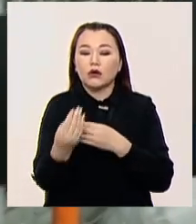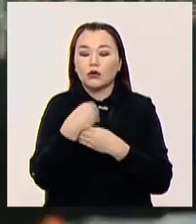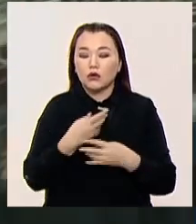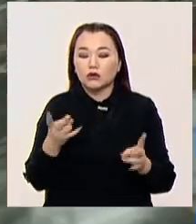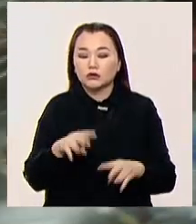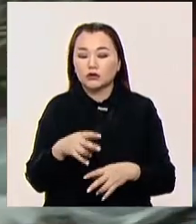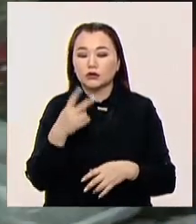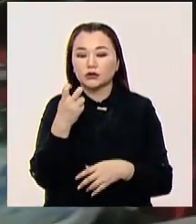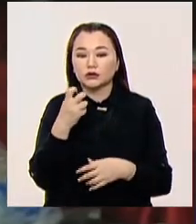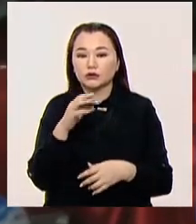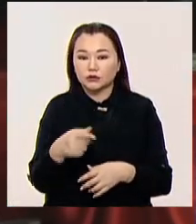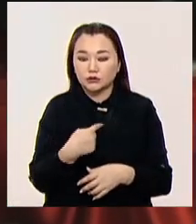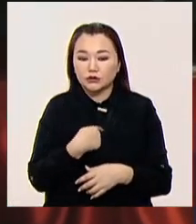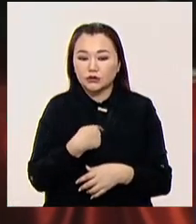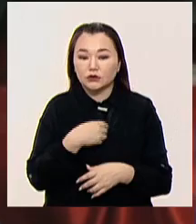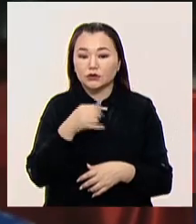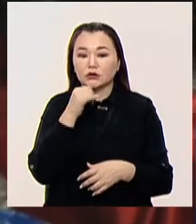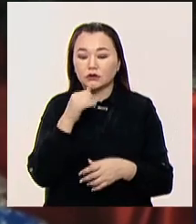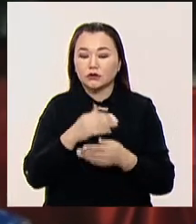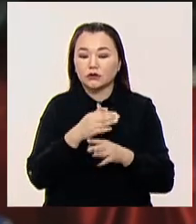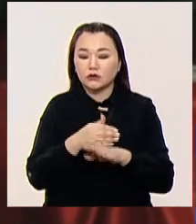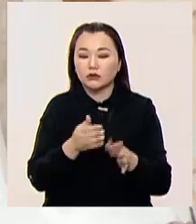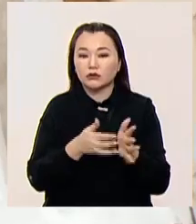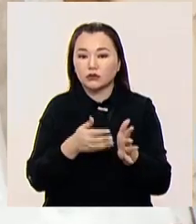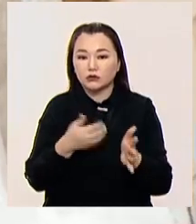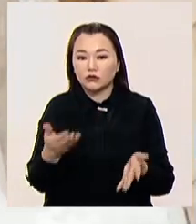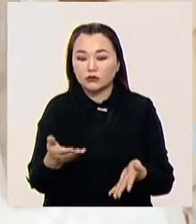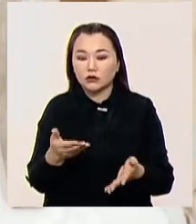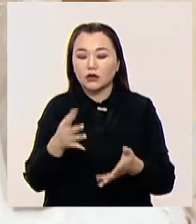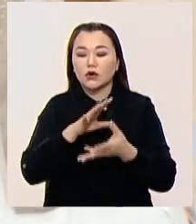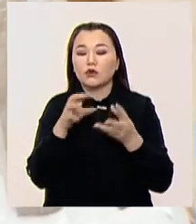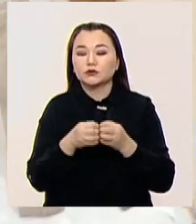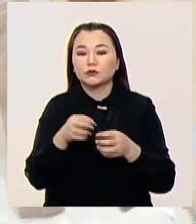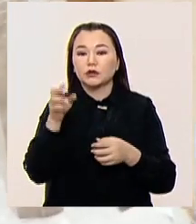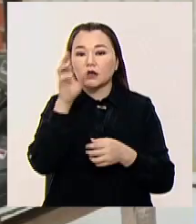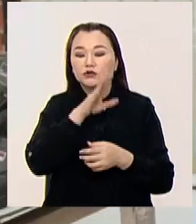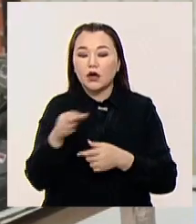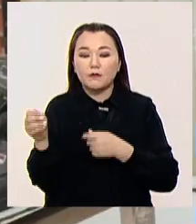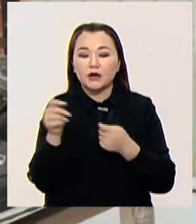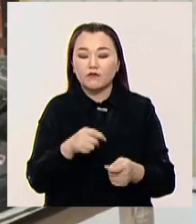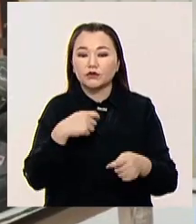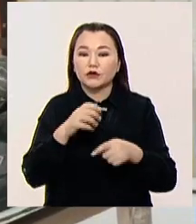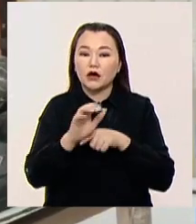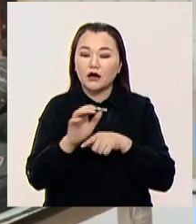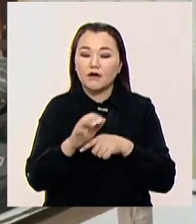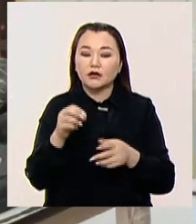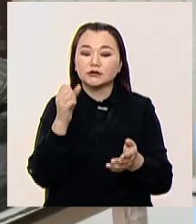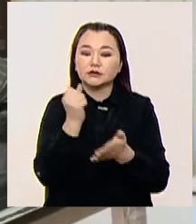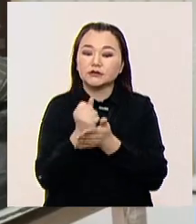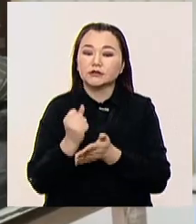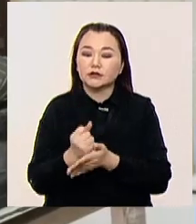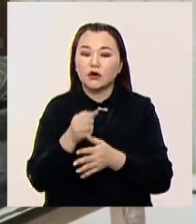бір 200 теңге менің темекіме нанымада жетпейді ғой. Ал жалпы елімізге келетін тауарларды таңбалауға